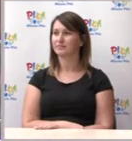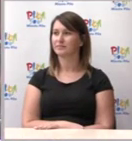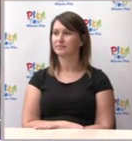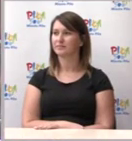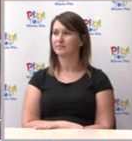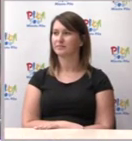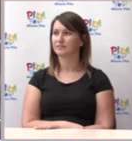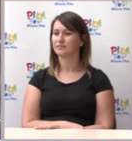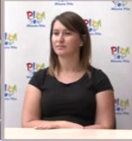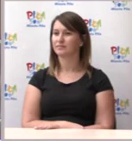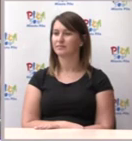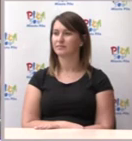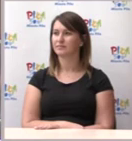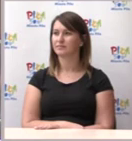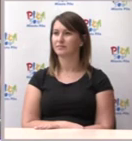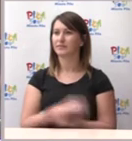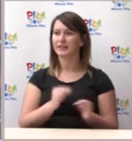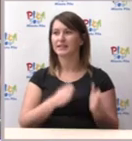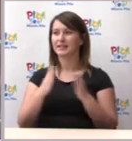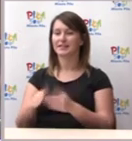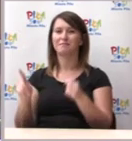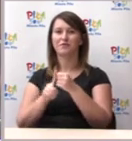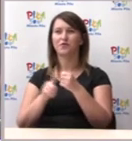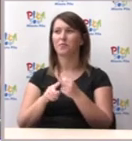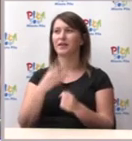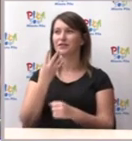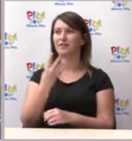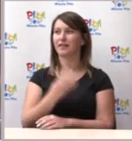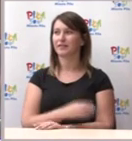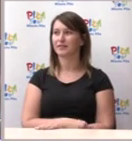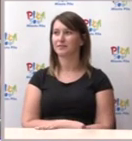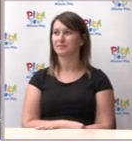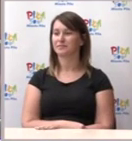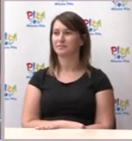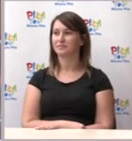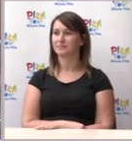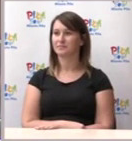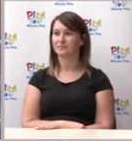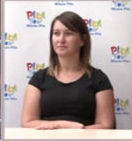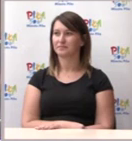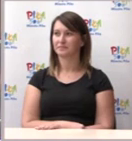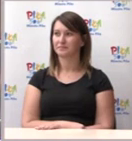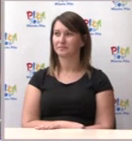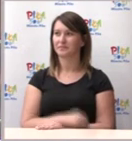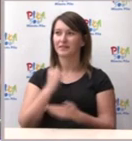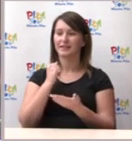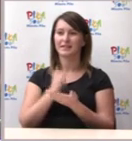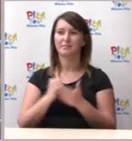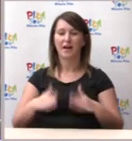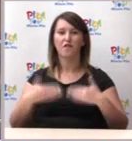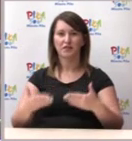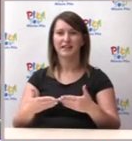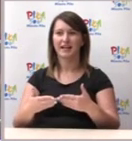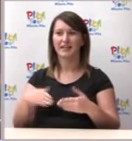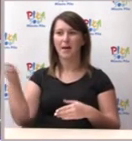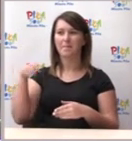Jeżeli nie ma dalszych zgłoszeń, przystępujemy do kolejnego punktu. Jest to punkt czwarty. Sprawozdanie prezydenta miasta Piły z prac prezydenta